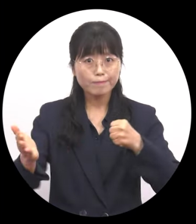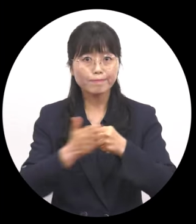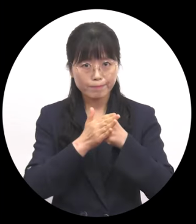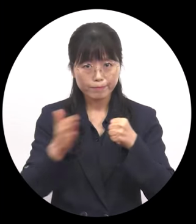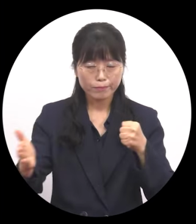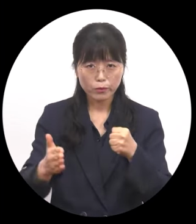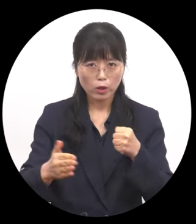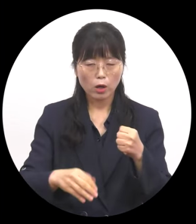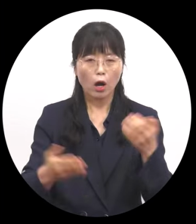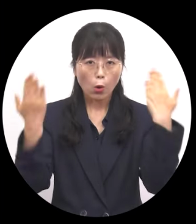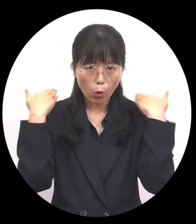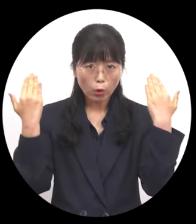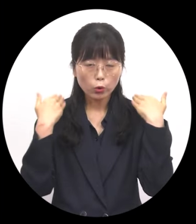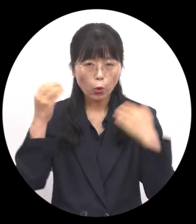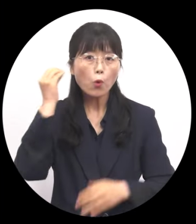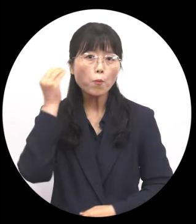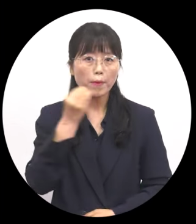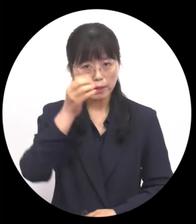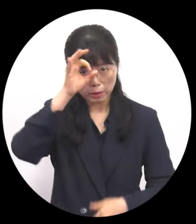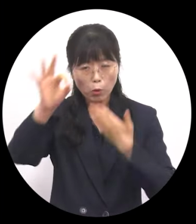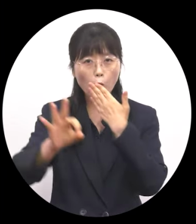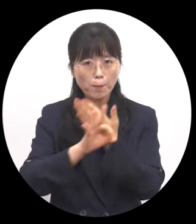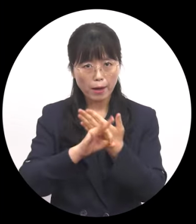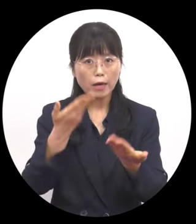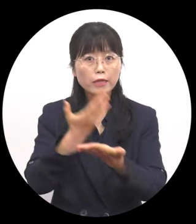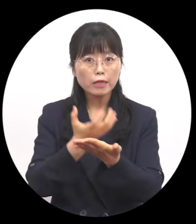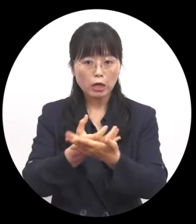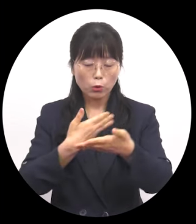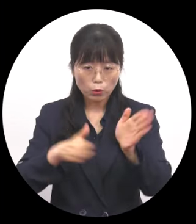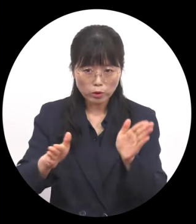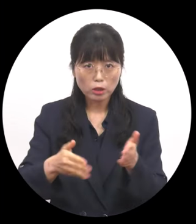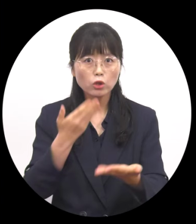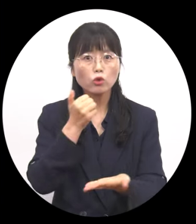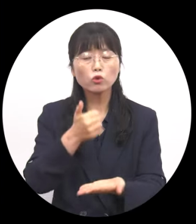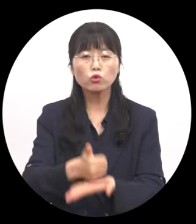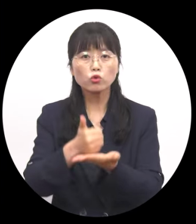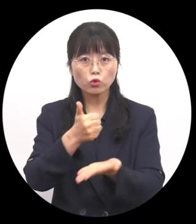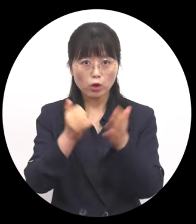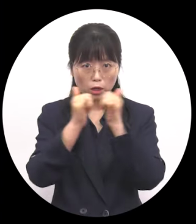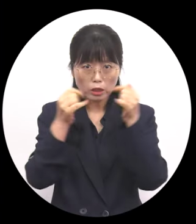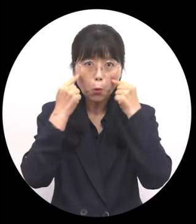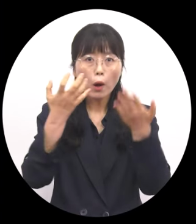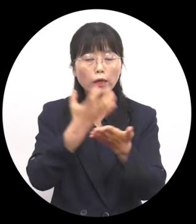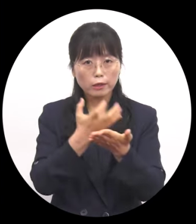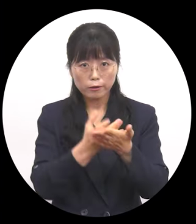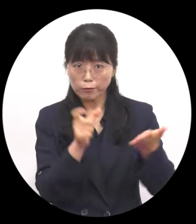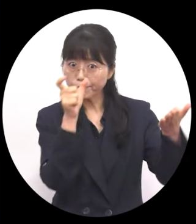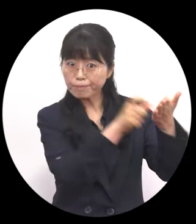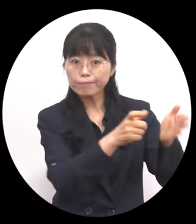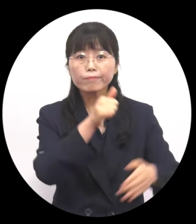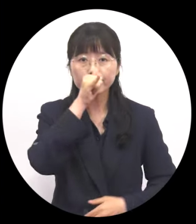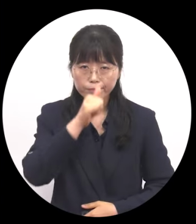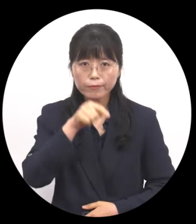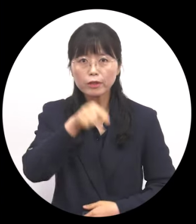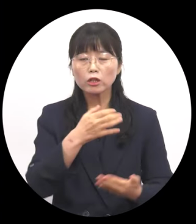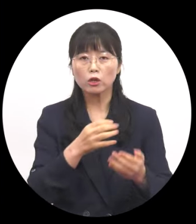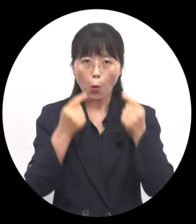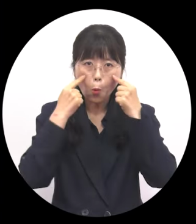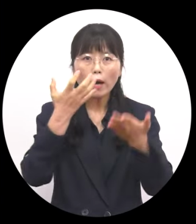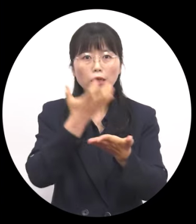때문에 본교 홈페이지에 보시면 자료실에 추천인 확인서 양식이 올라가져 있을 텐데요. 그